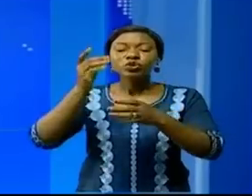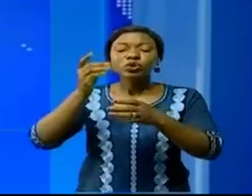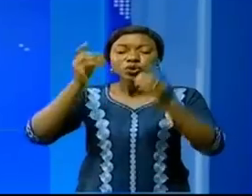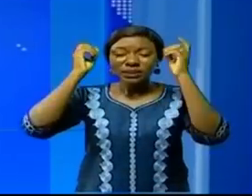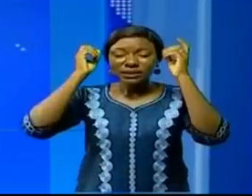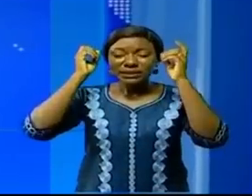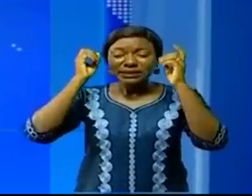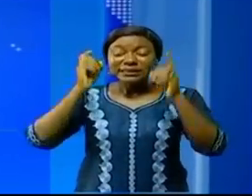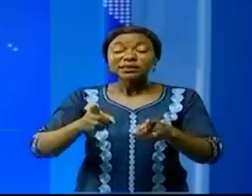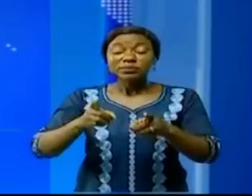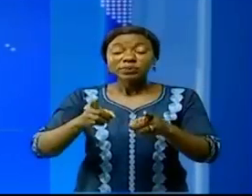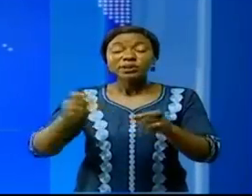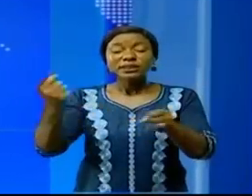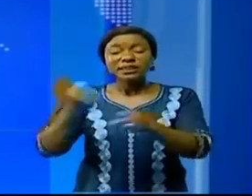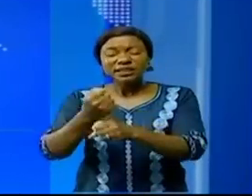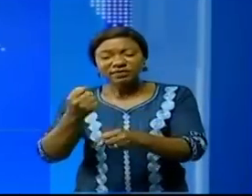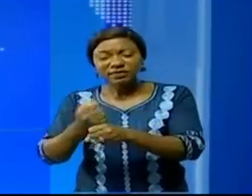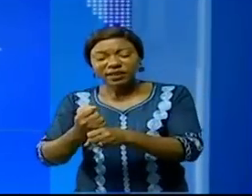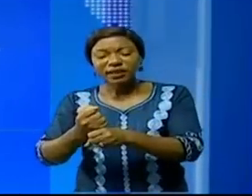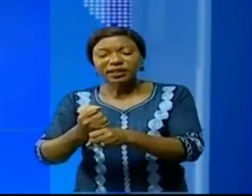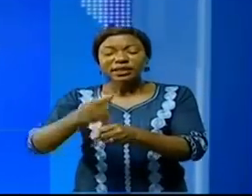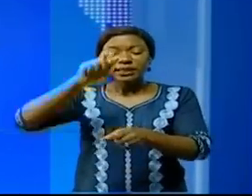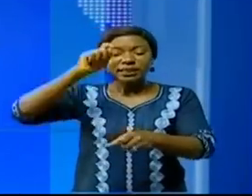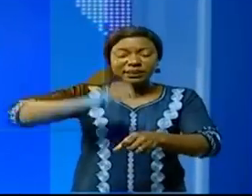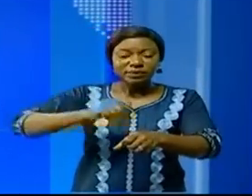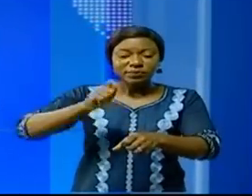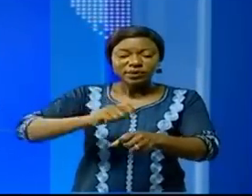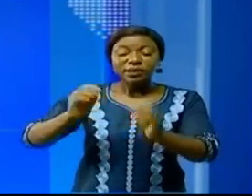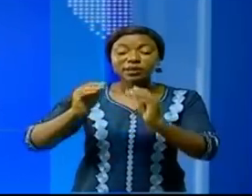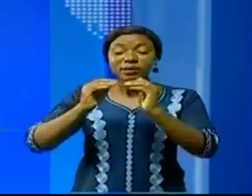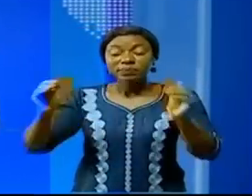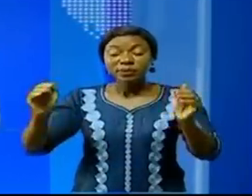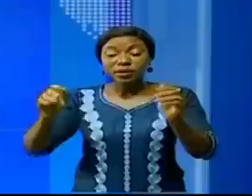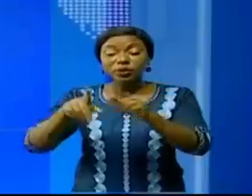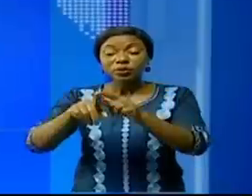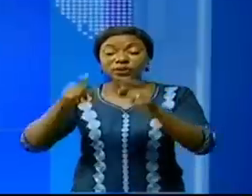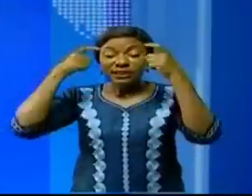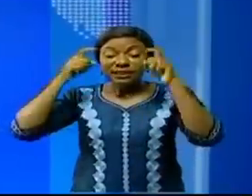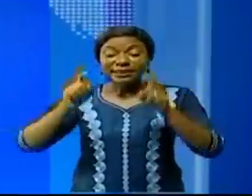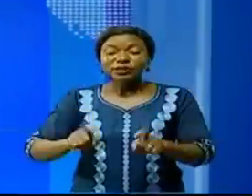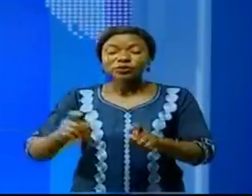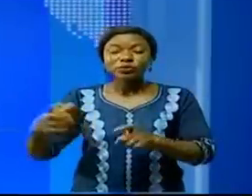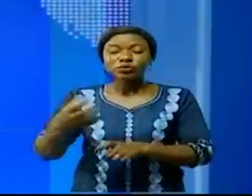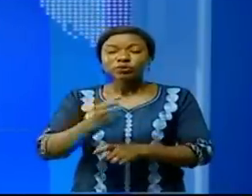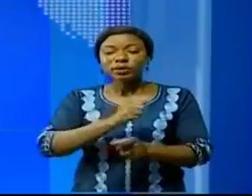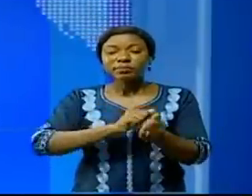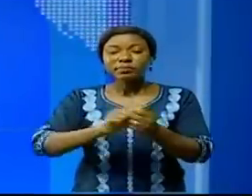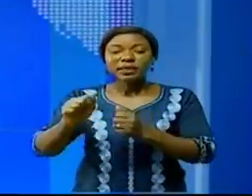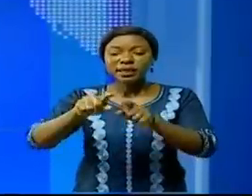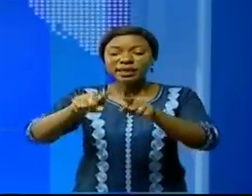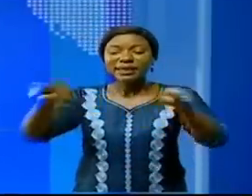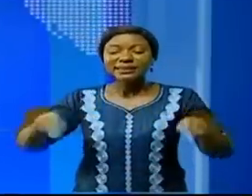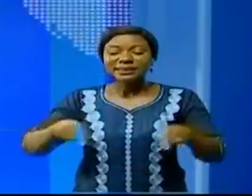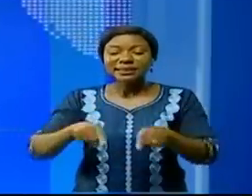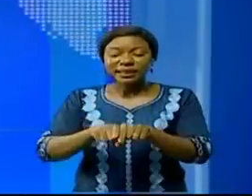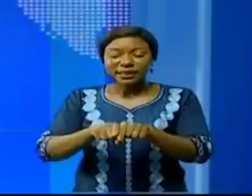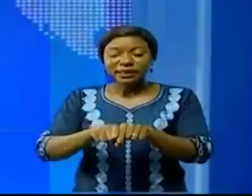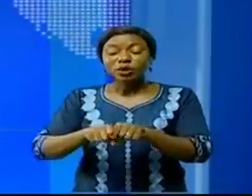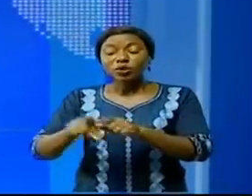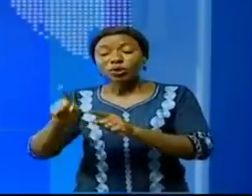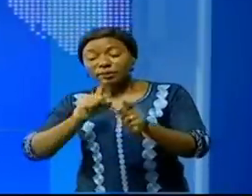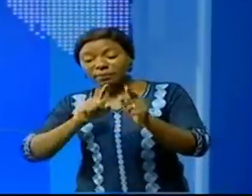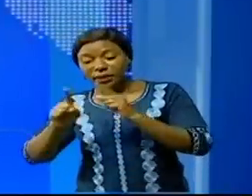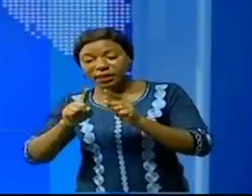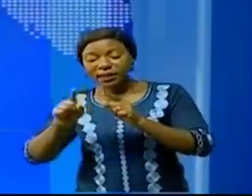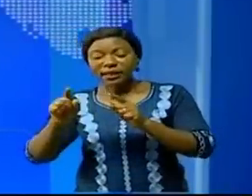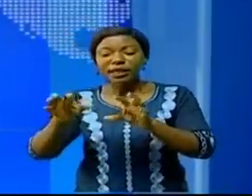et d'éthique professionnelle du tribunal de Père. Une décision prise dans la salle Chilundé de